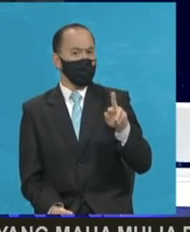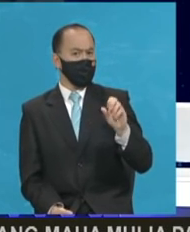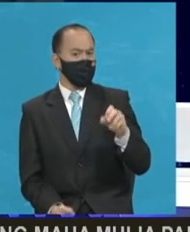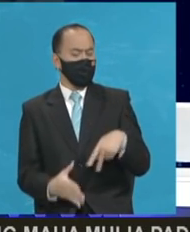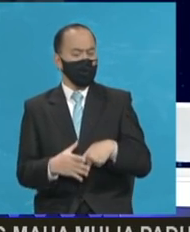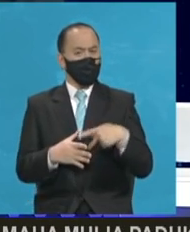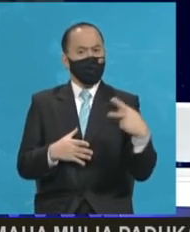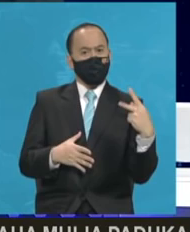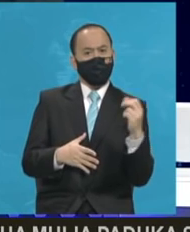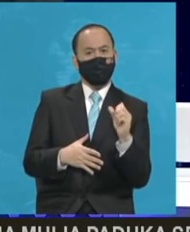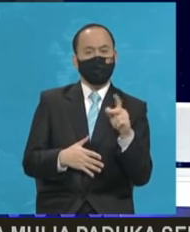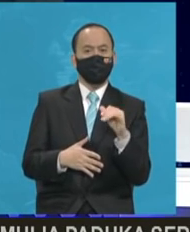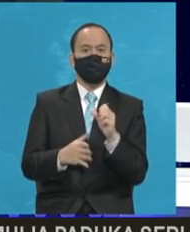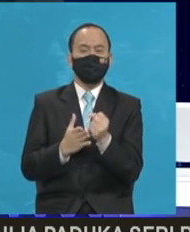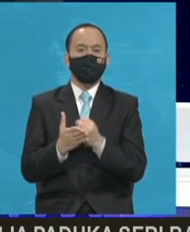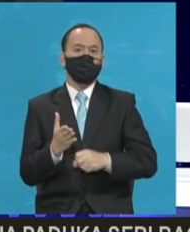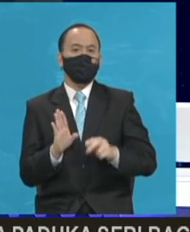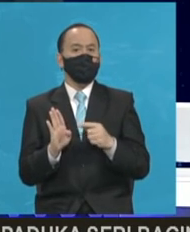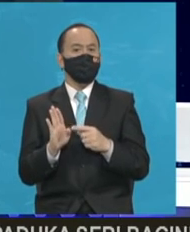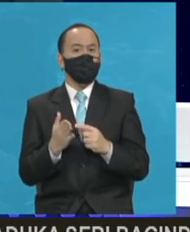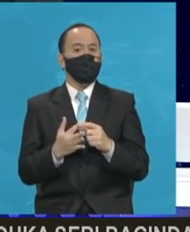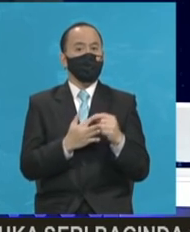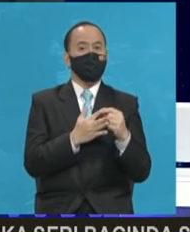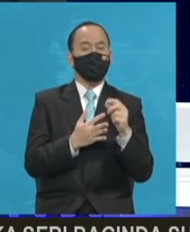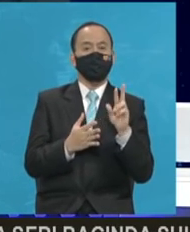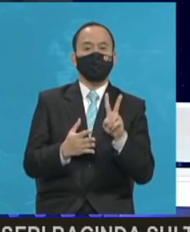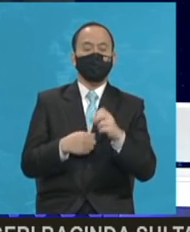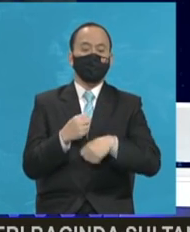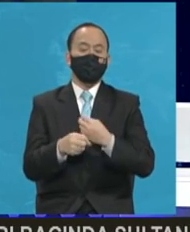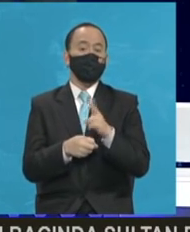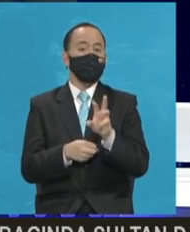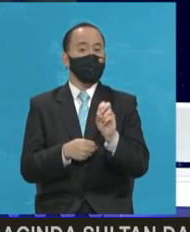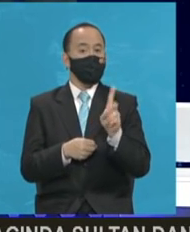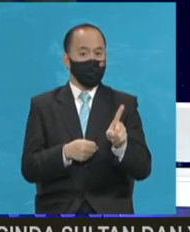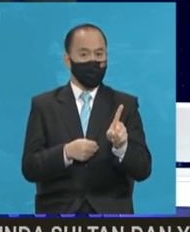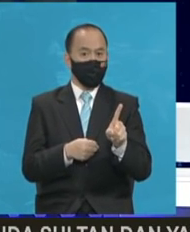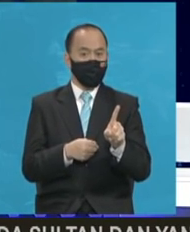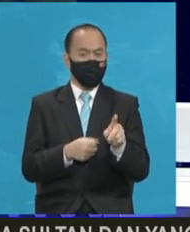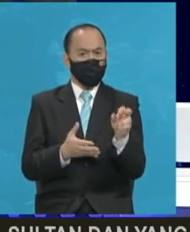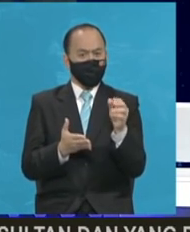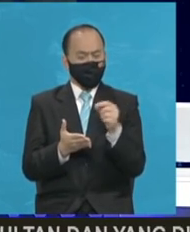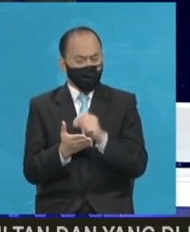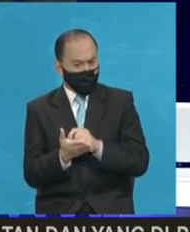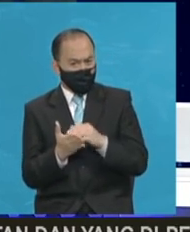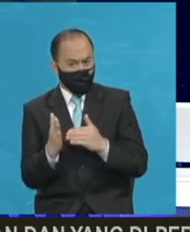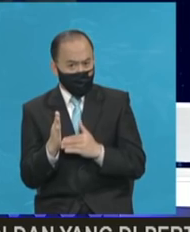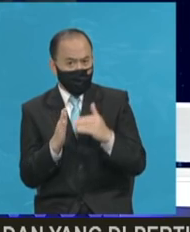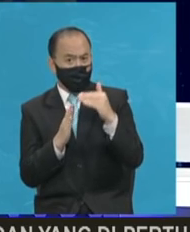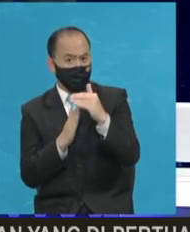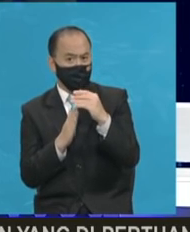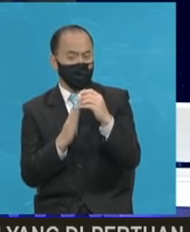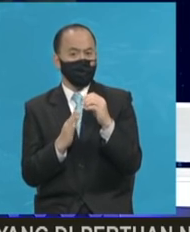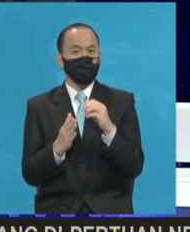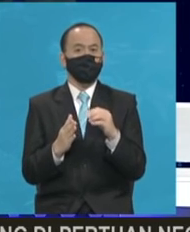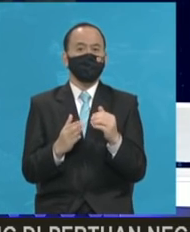kasar sektor sumber-sumber utama secara keseluruhan pada tahun 2021 juga mencatatkan peningkatan yang signifikan